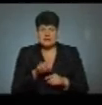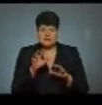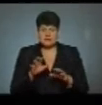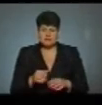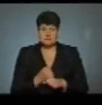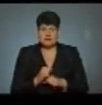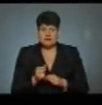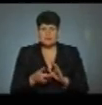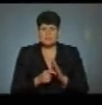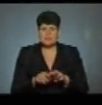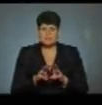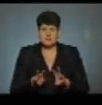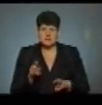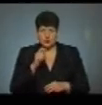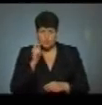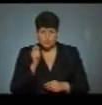Кабінет міністрів України